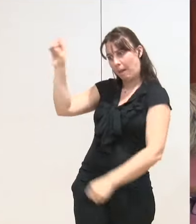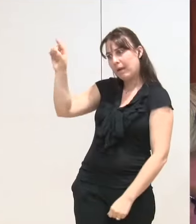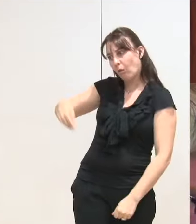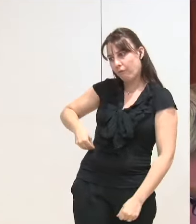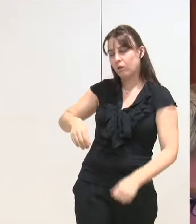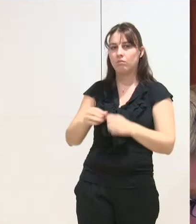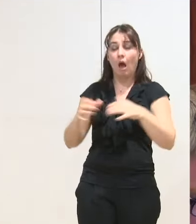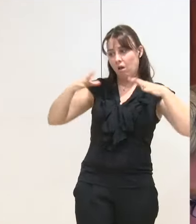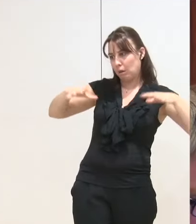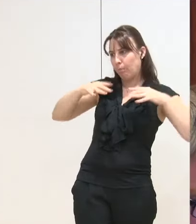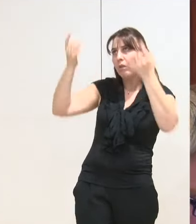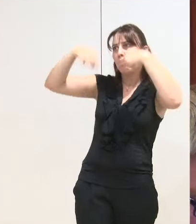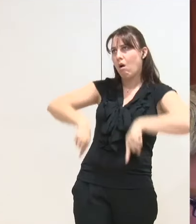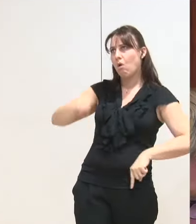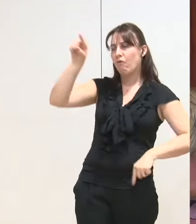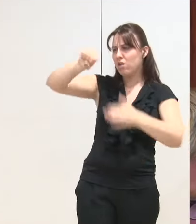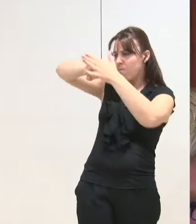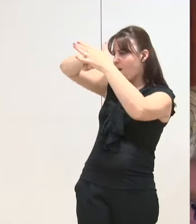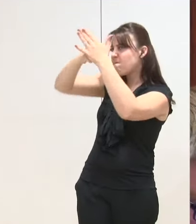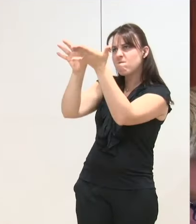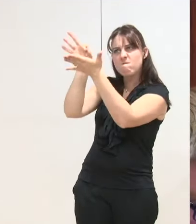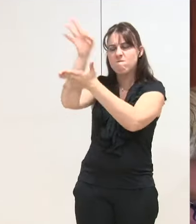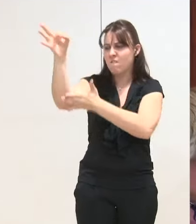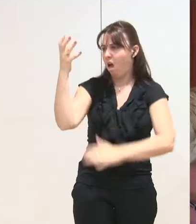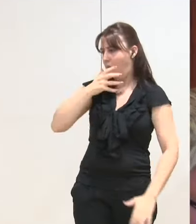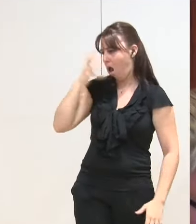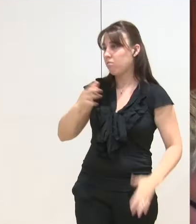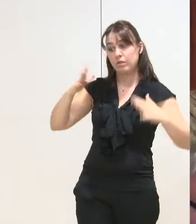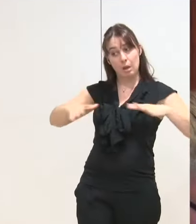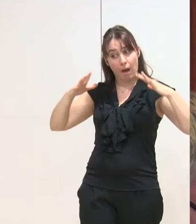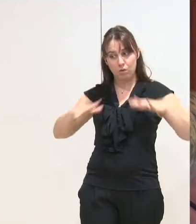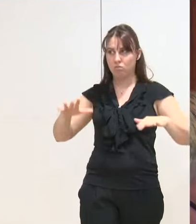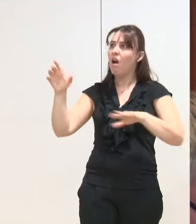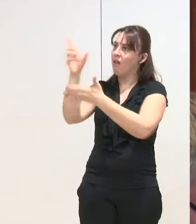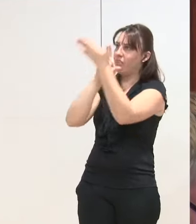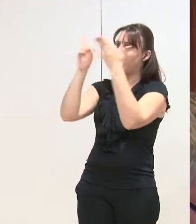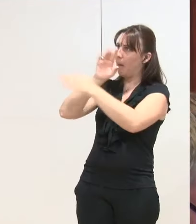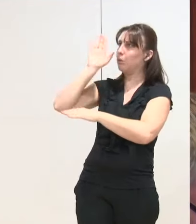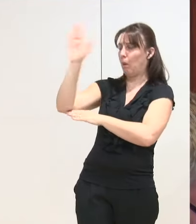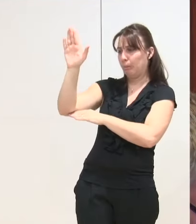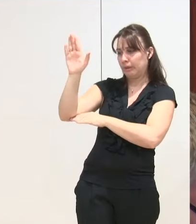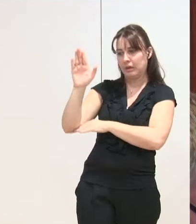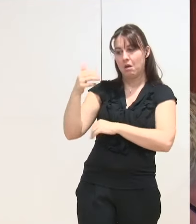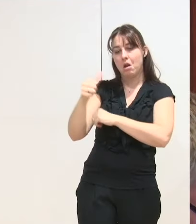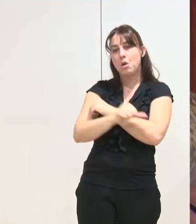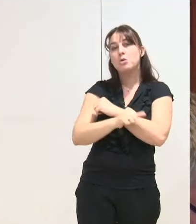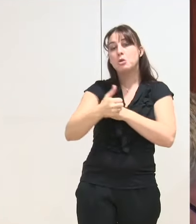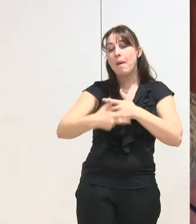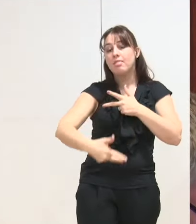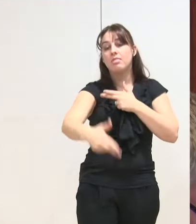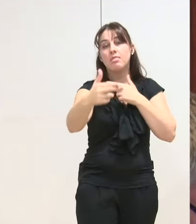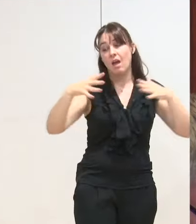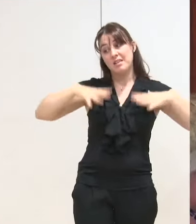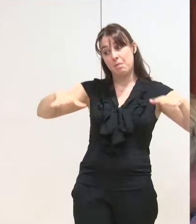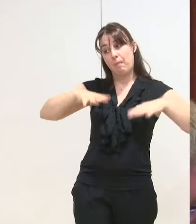nous c'est le gouvernement dont l'austérité est infernale c'est pas nous c'est le département et à n'en pas douter dans les semaines qui viennent c'est c'est pas